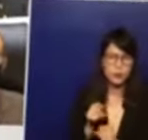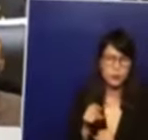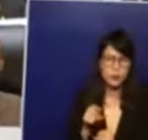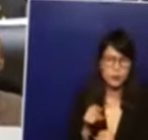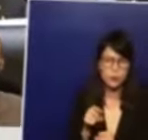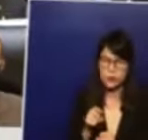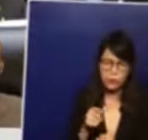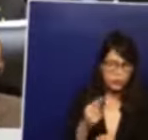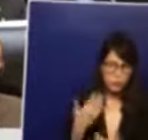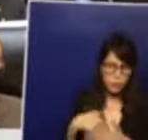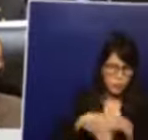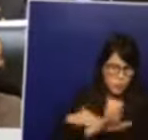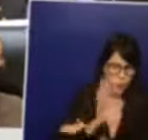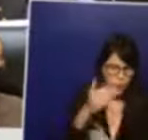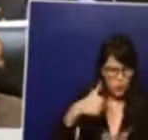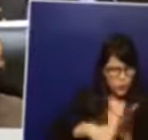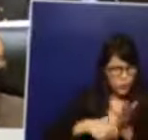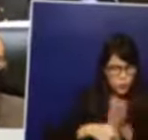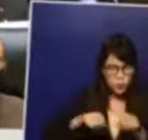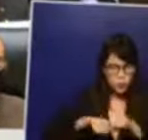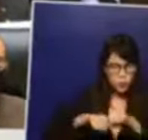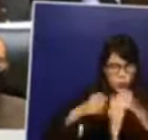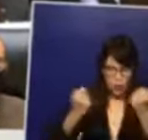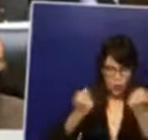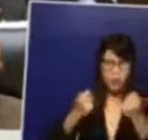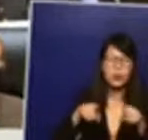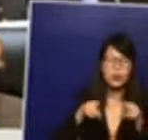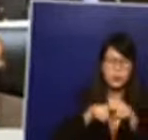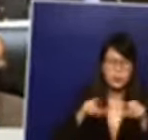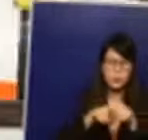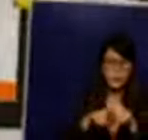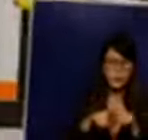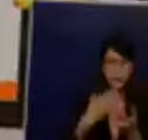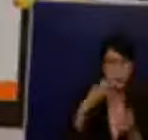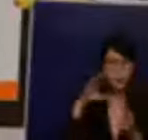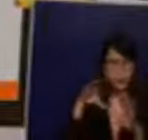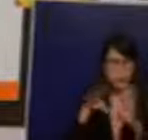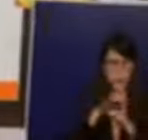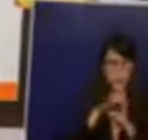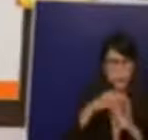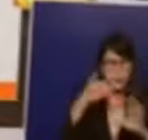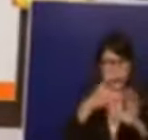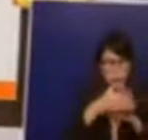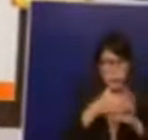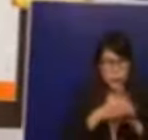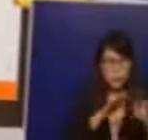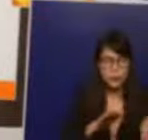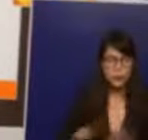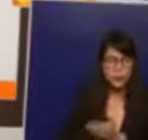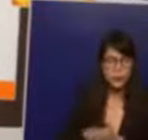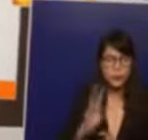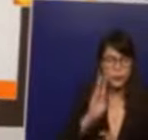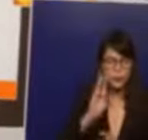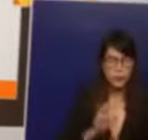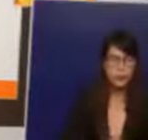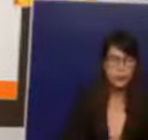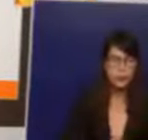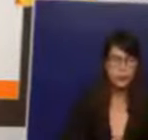ที่จะหนีภาษีเลยเพราะว่าถูกหักภาษีนะที่จ่ายไปแล้วขอสไลด์ต่อไปค่ะสไลด์ที่6นะคะส